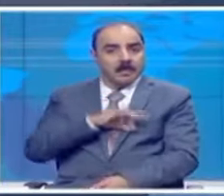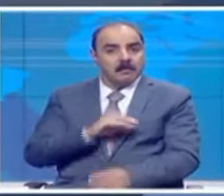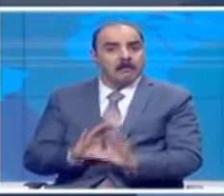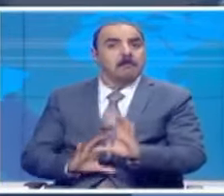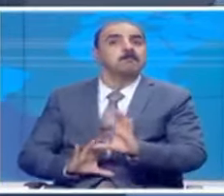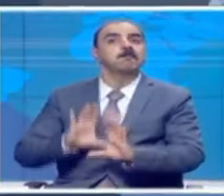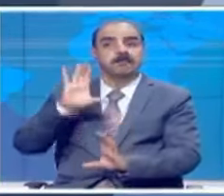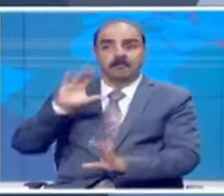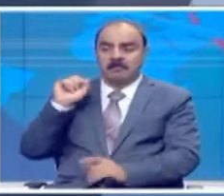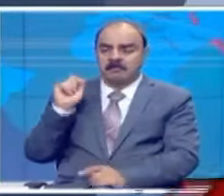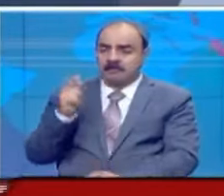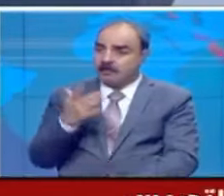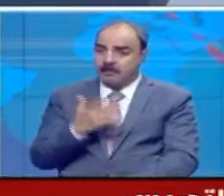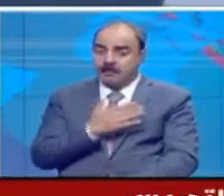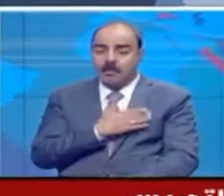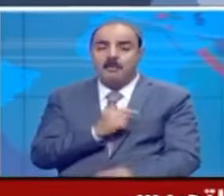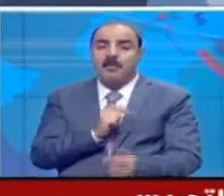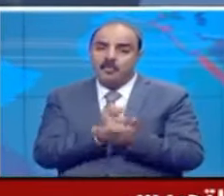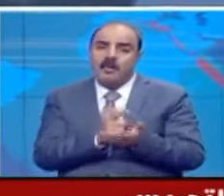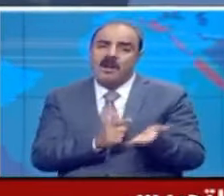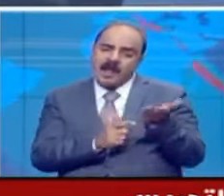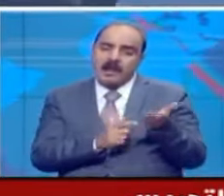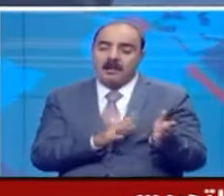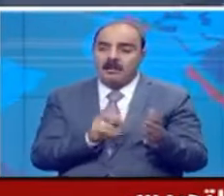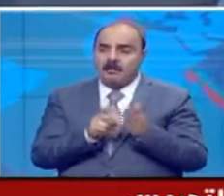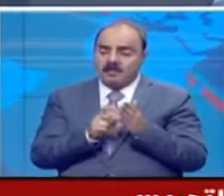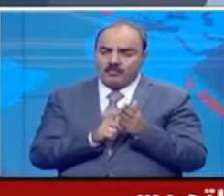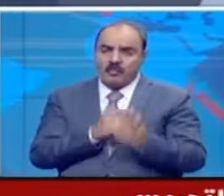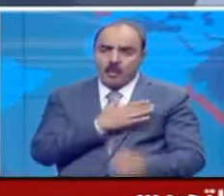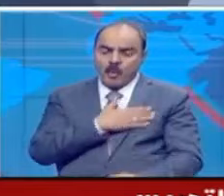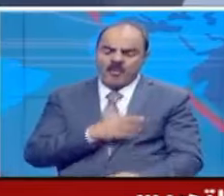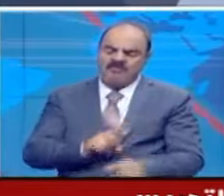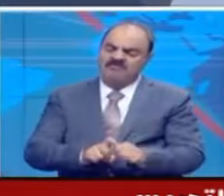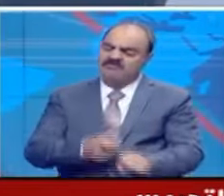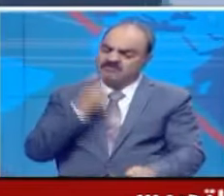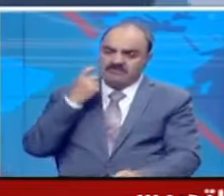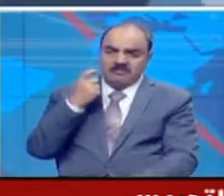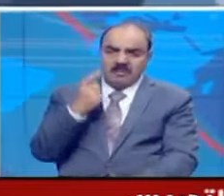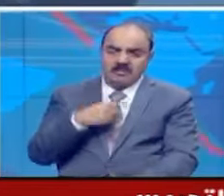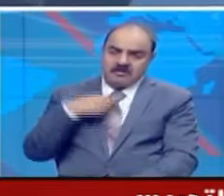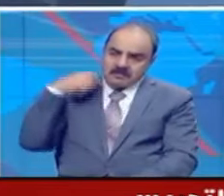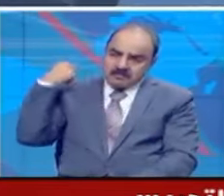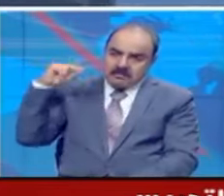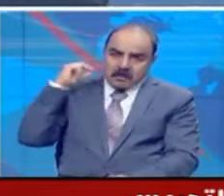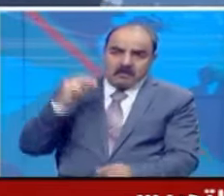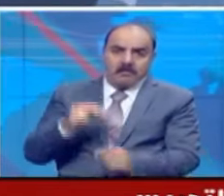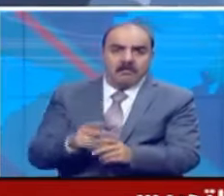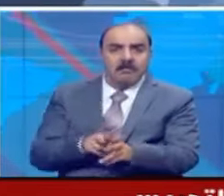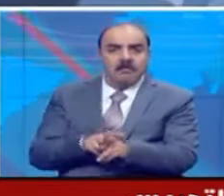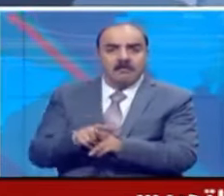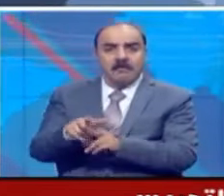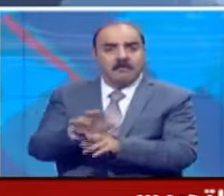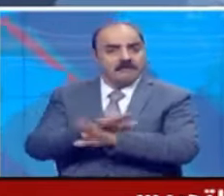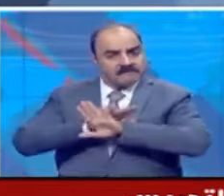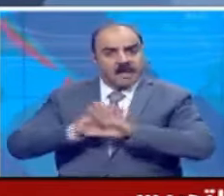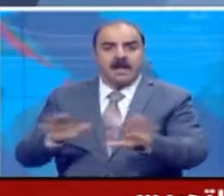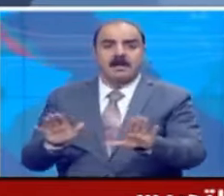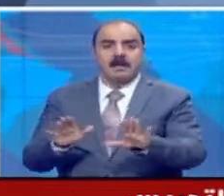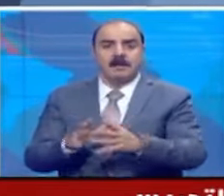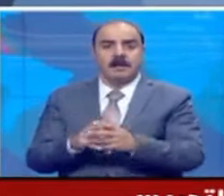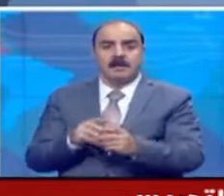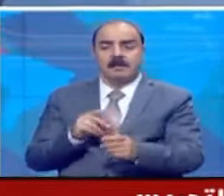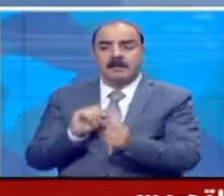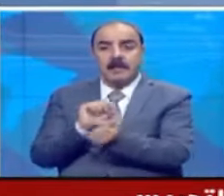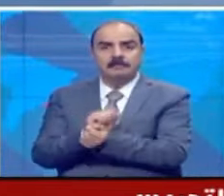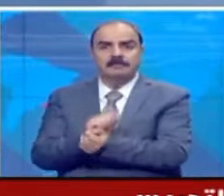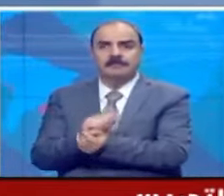كبير جدا، ولابد إنه الحكومة تضرب على أيديهم بيد من حديد لتغل ايديهم عن السوق وتوقف